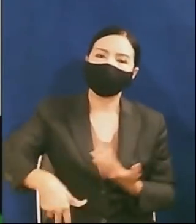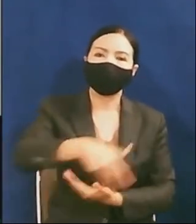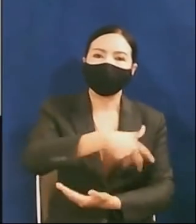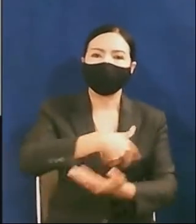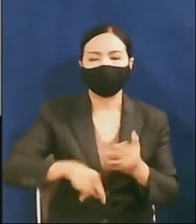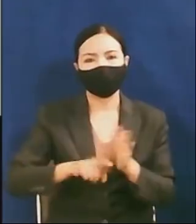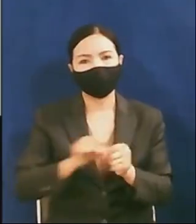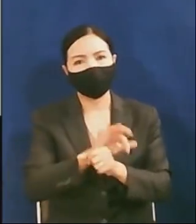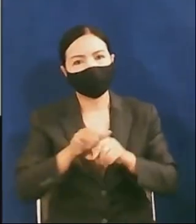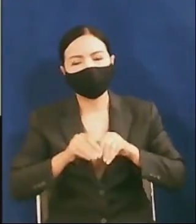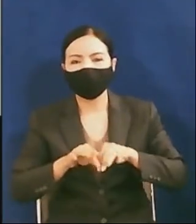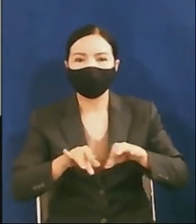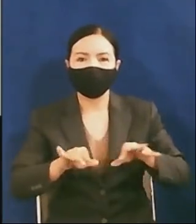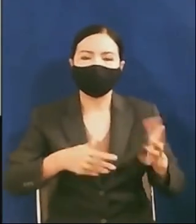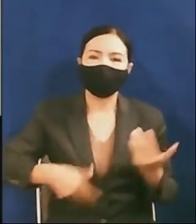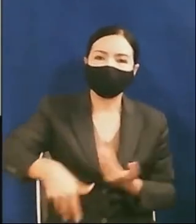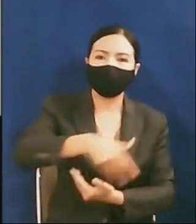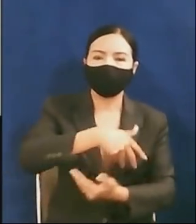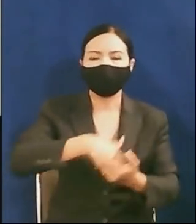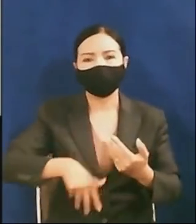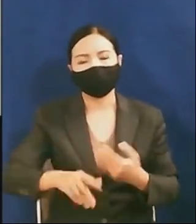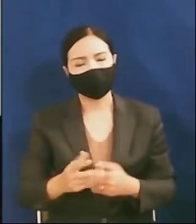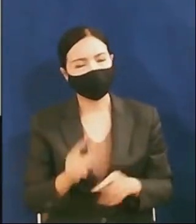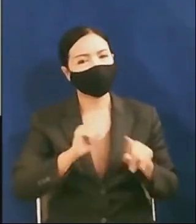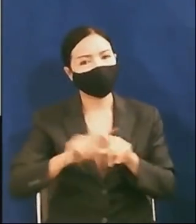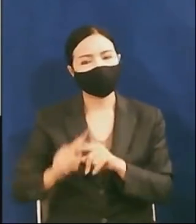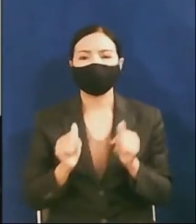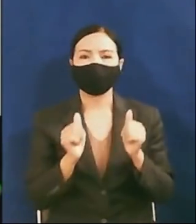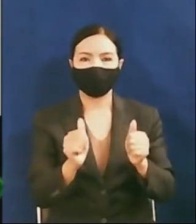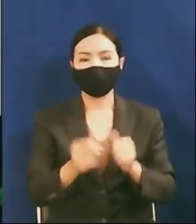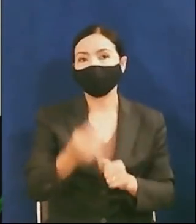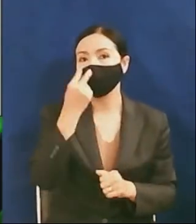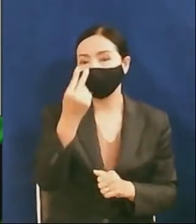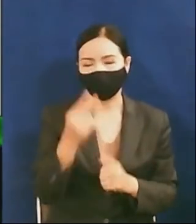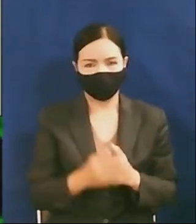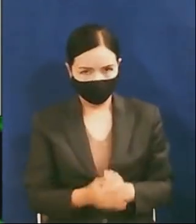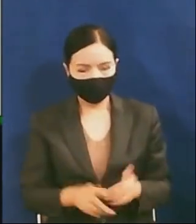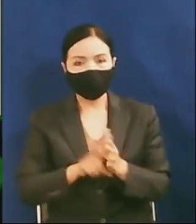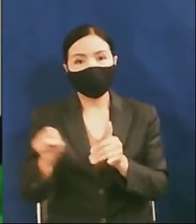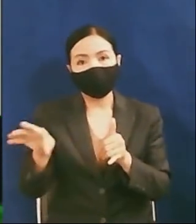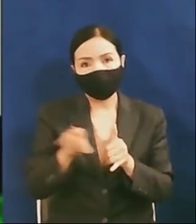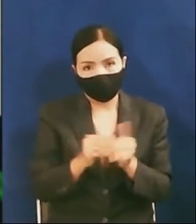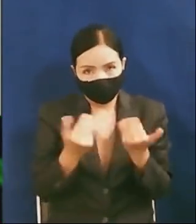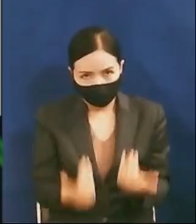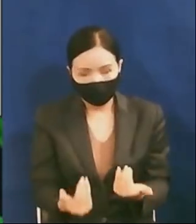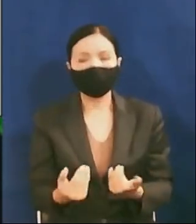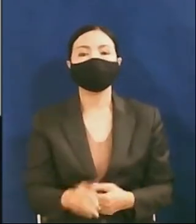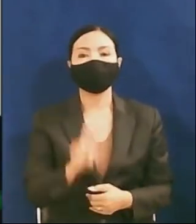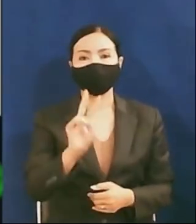มันมีความเปลี่ยนแปลงไปเรื่อยๆนี้นะครับคราวนี้มาติดตามตัวเลขนะครับผู้ติดเชื้อรายใหม่วันนี้